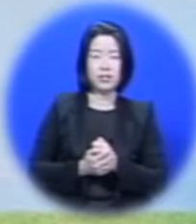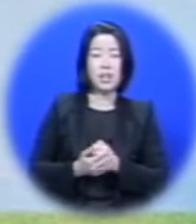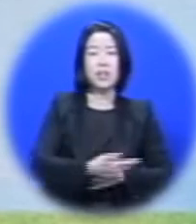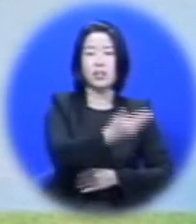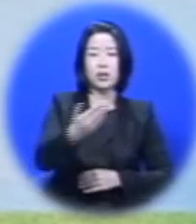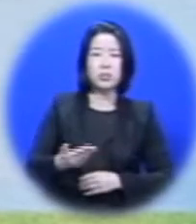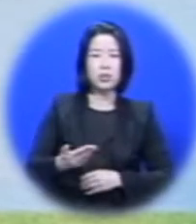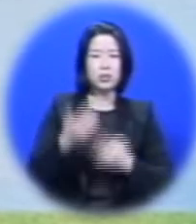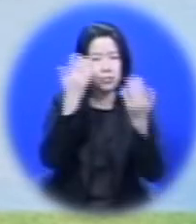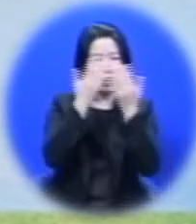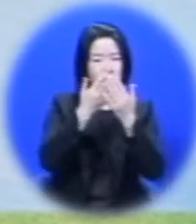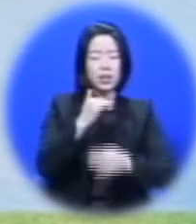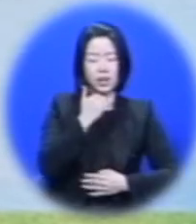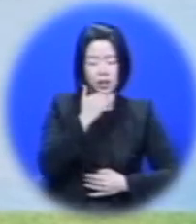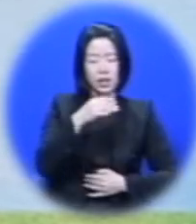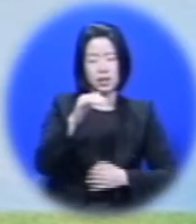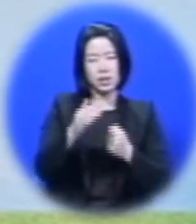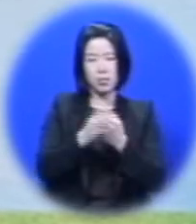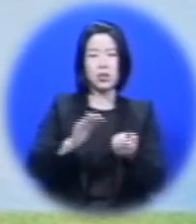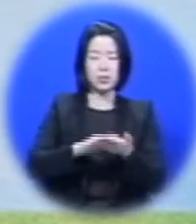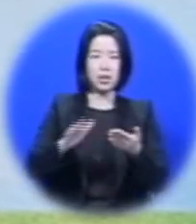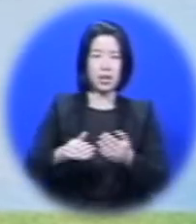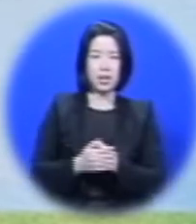여러분, 막연하게 기다리니까 그런 겁니다.